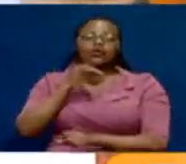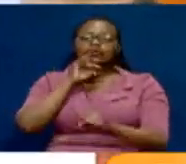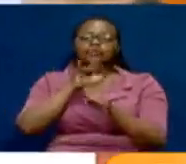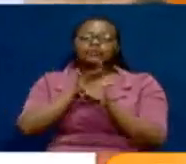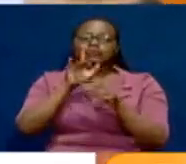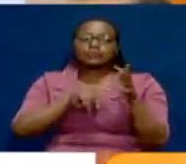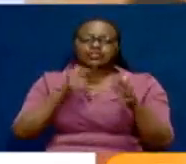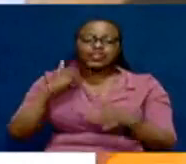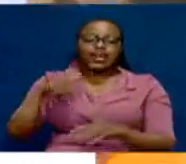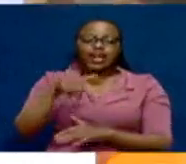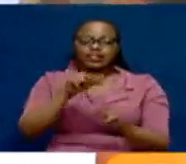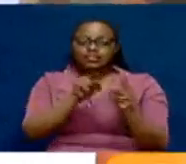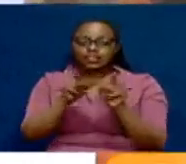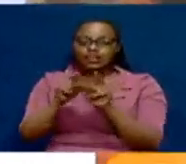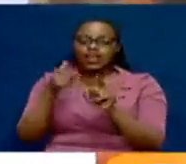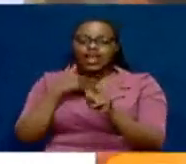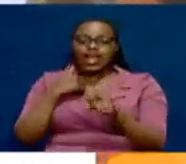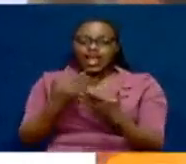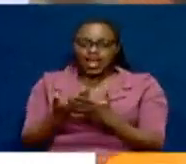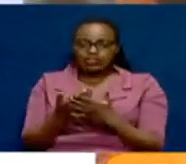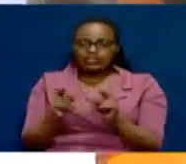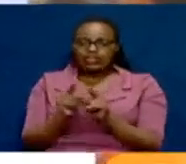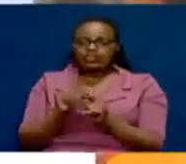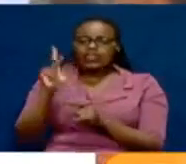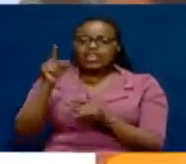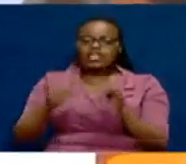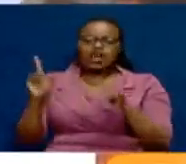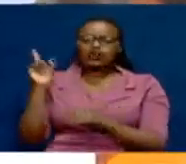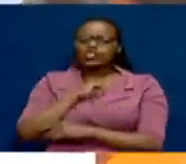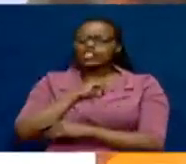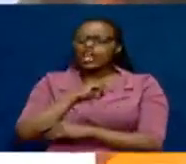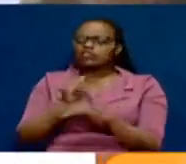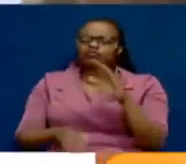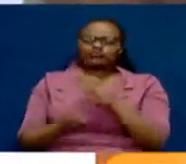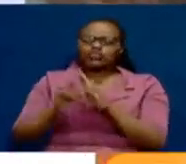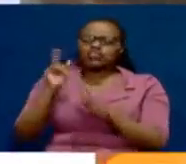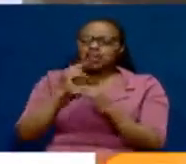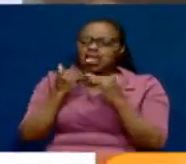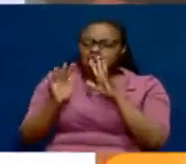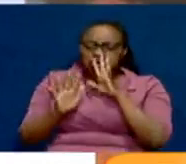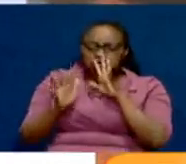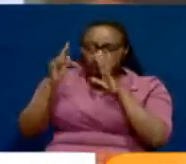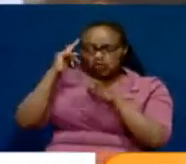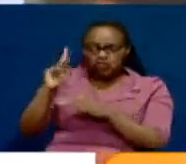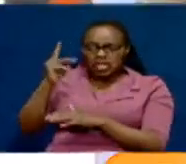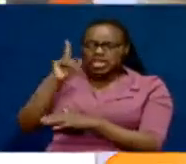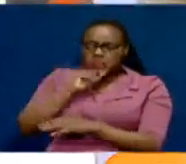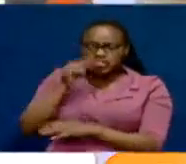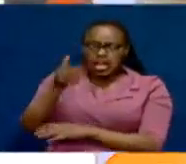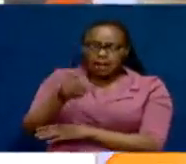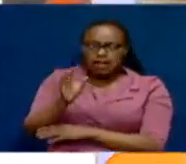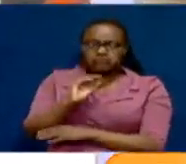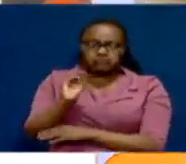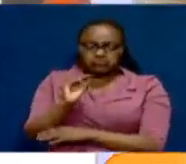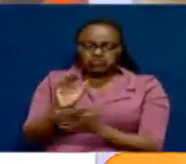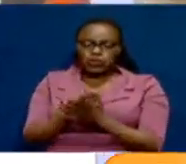ya kwamba sisi tumefukuza Kenya kwisha hapa. Hakuna harufu ya Kenya kwisha hapa.